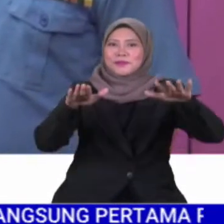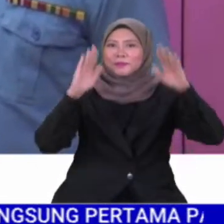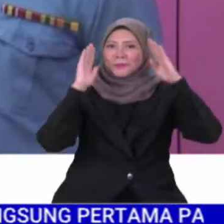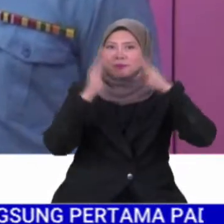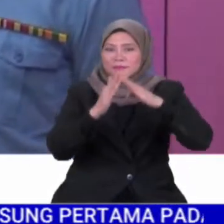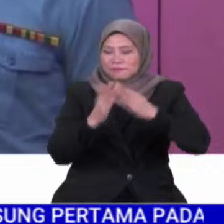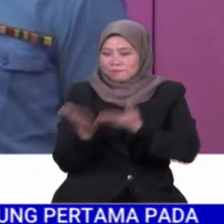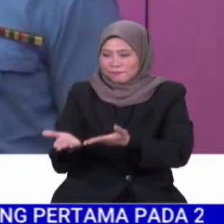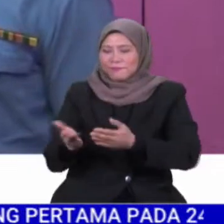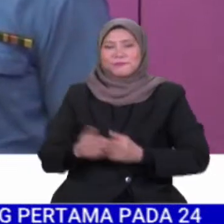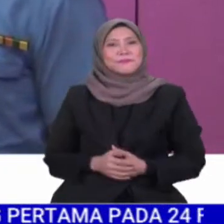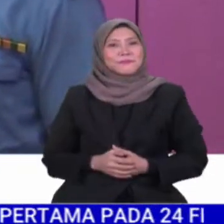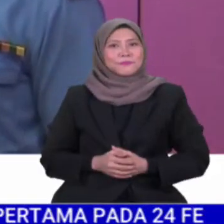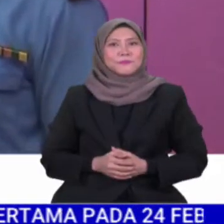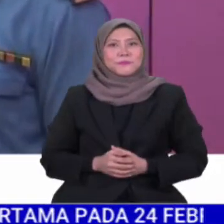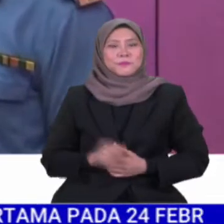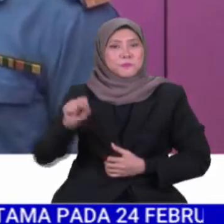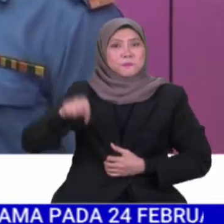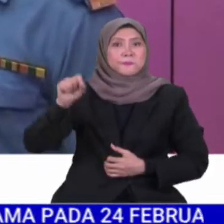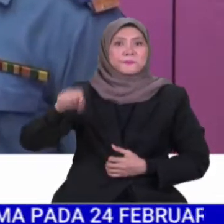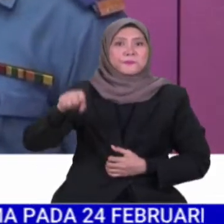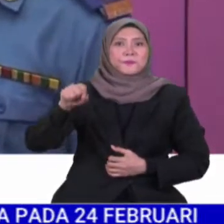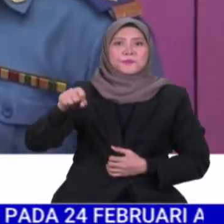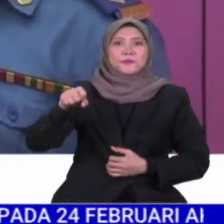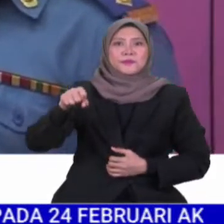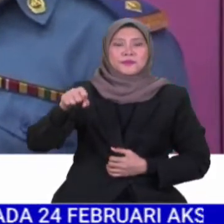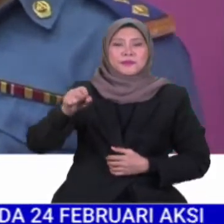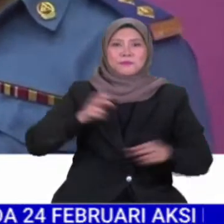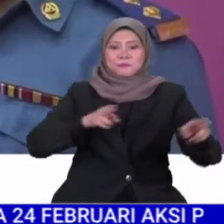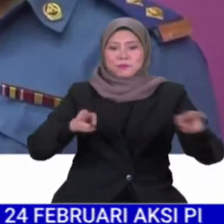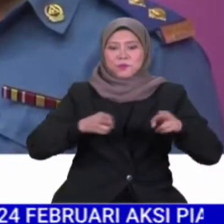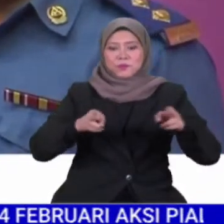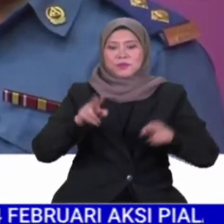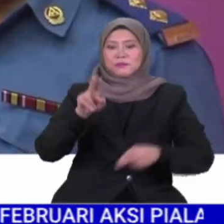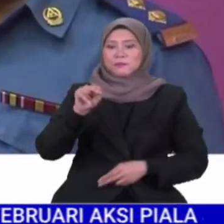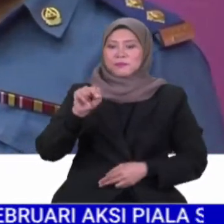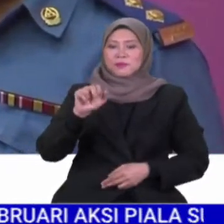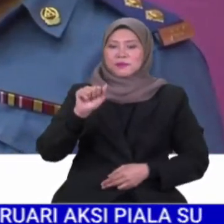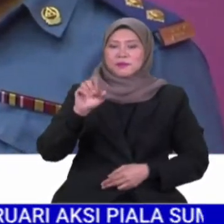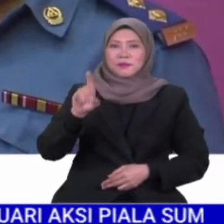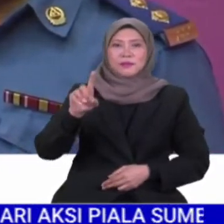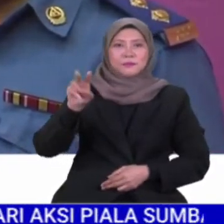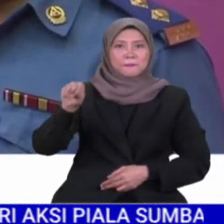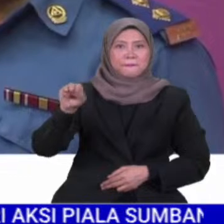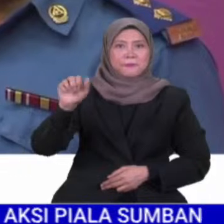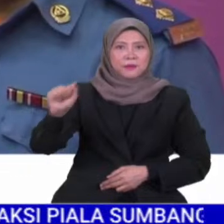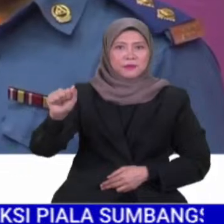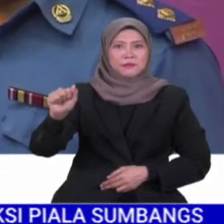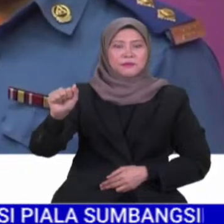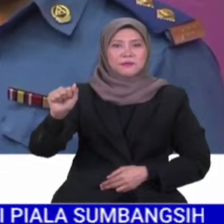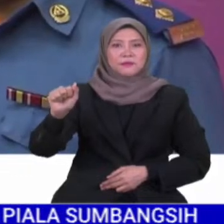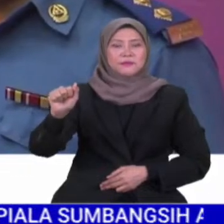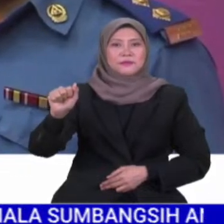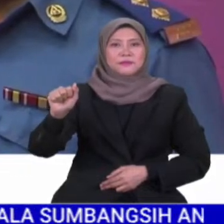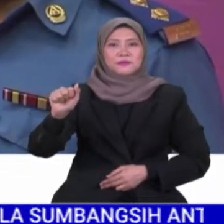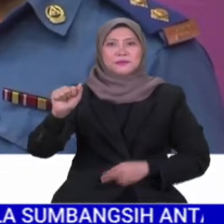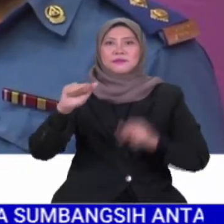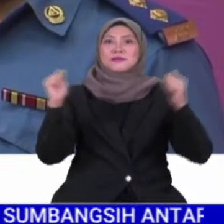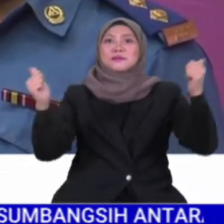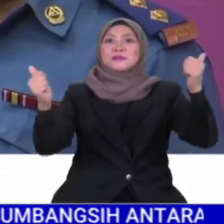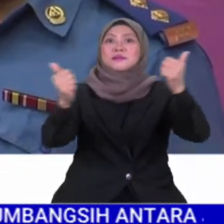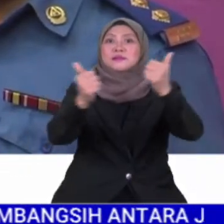ini. Memang di bawah pengurusan NADMA, agensi yang